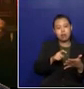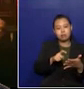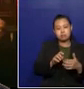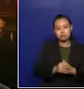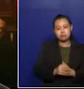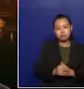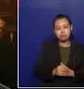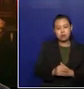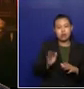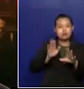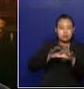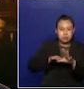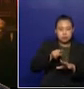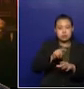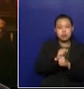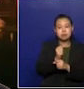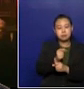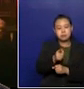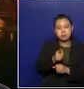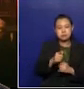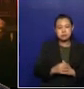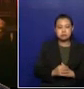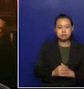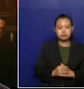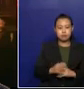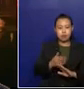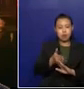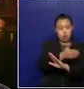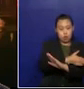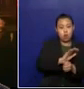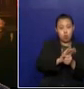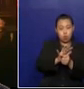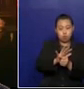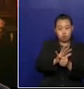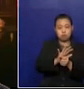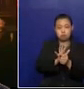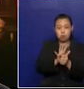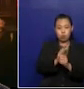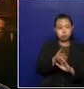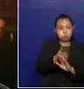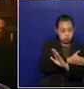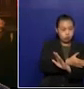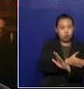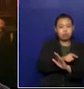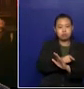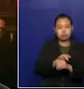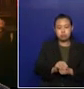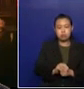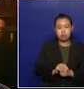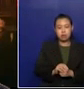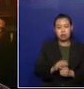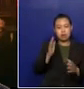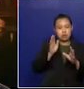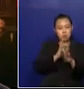าชนลงสมัครทะเบียนฮะรับเงินอันนั้นก่อนที่จะโควิดจะมานะฮะ1,000 บาทผู้คนต่างพากันไปใช้สิทธิ์จนโควต้